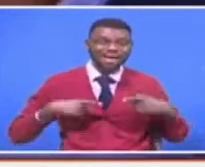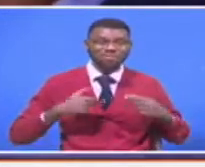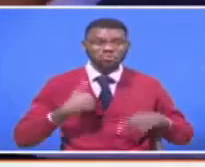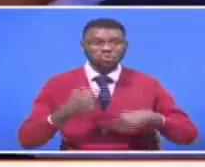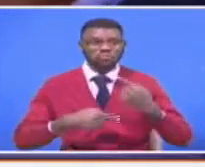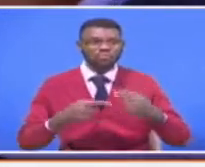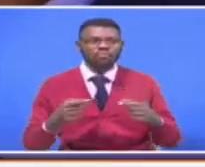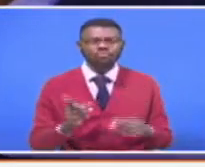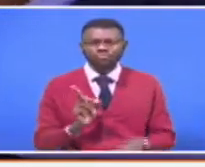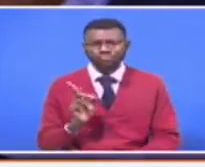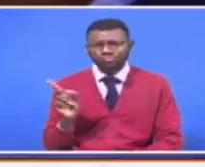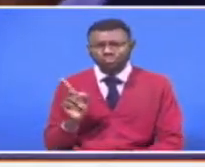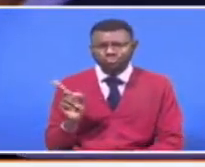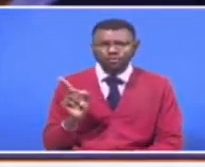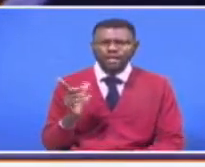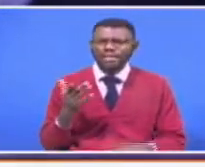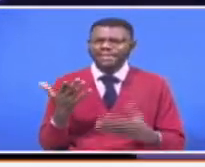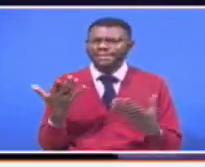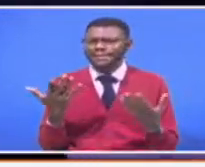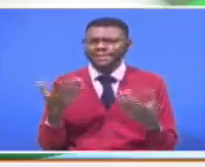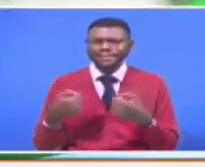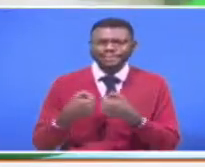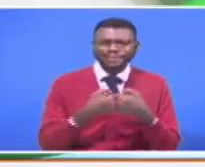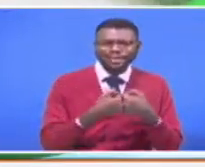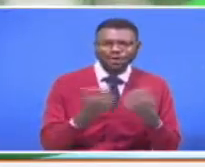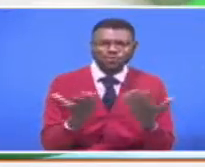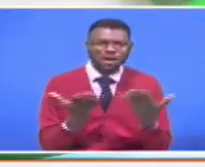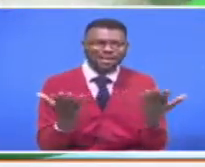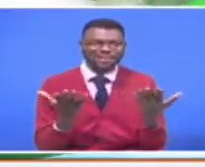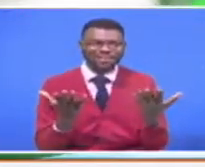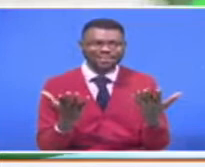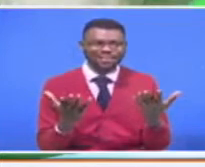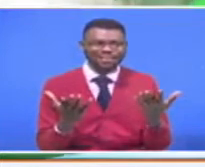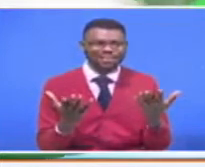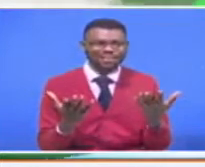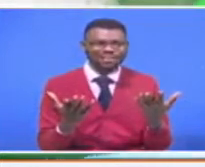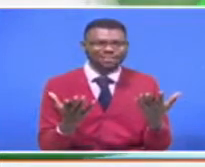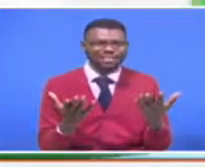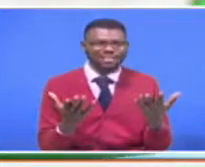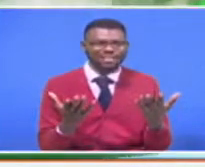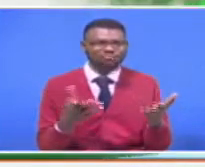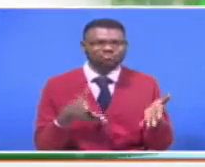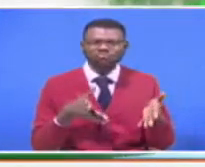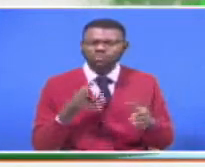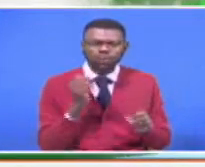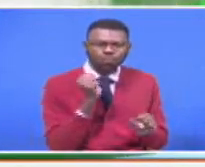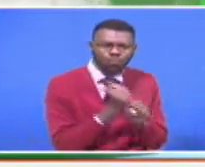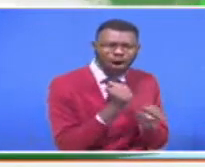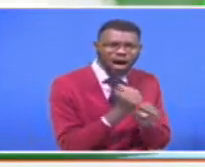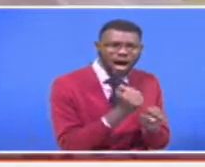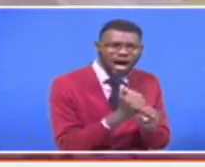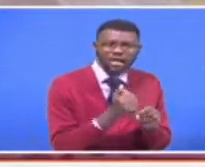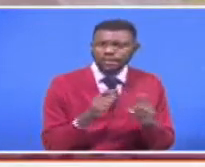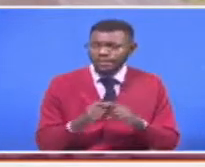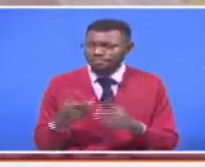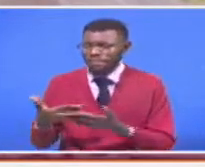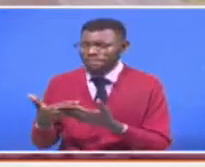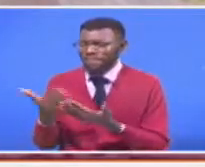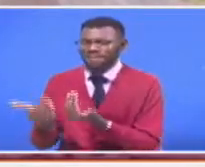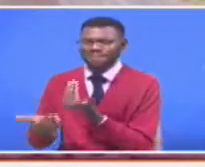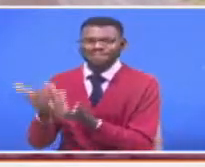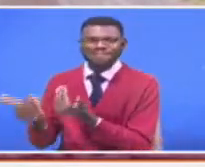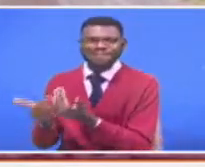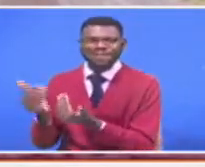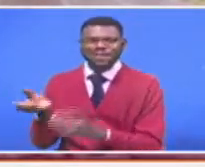sasa kinachomkosesha amani hata hivyo ni swala la kuendelea kuchuma na kuhakikisha kwamba mwanawe anapata